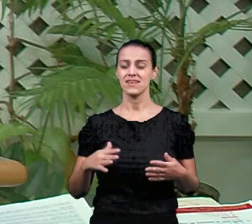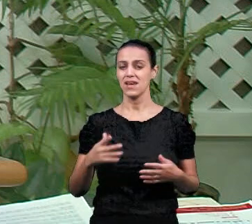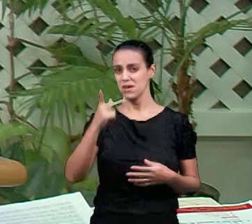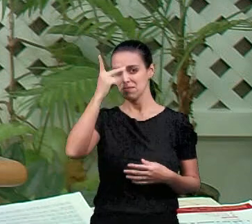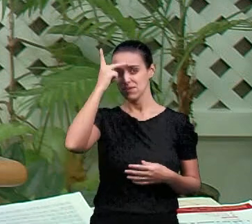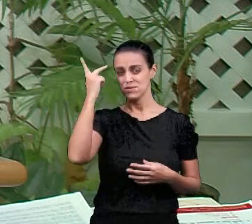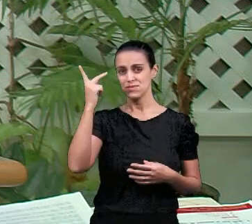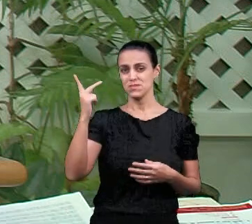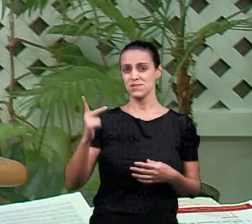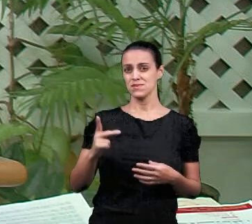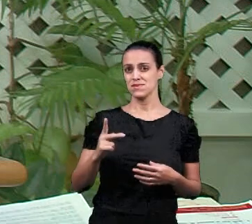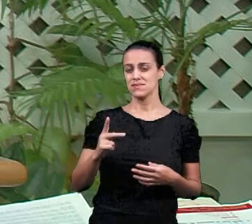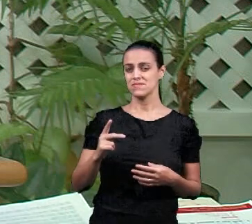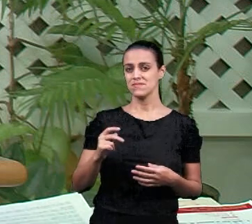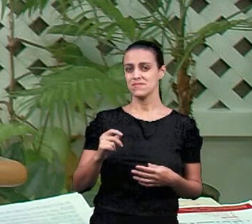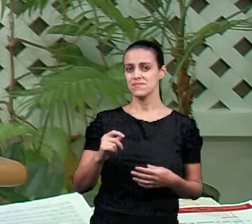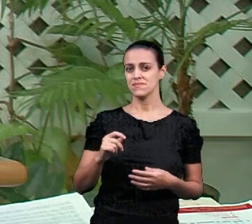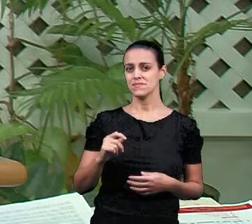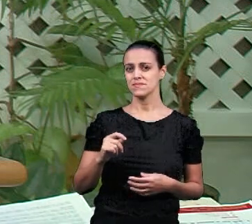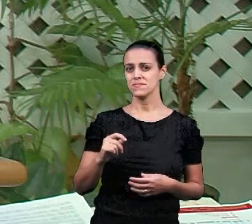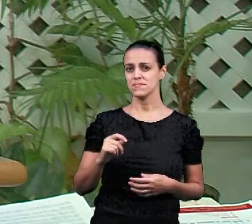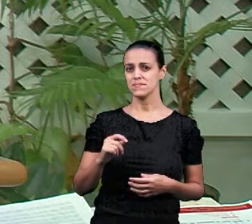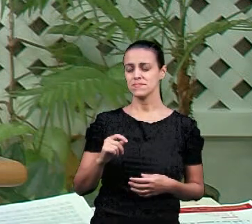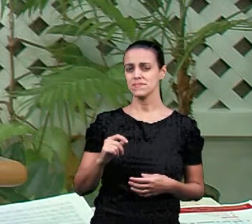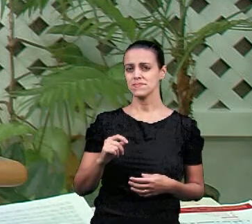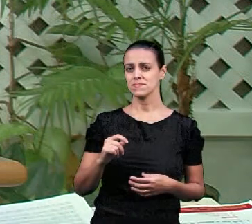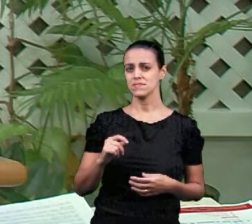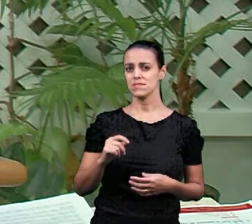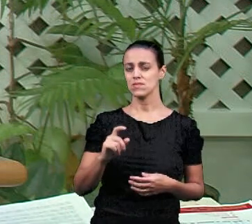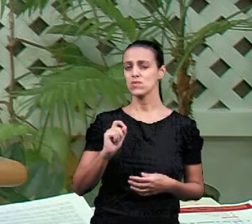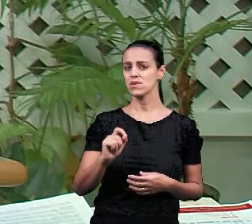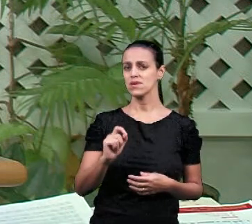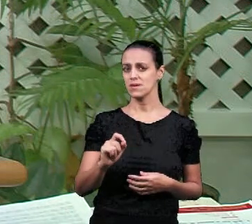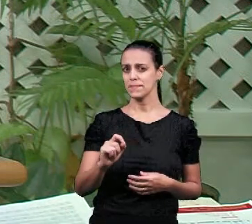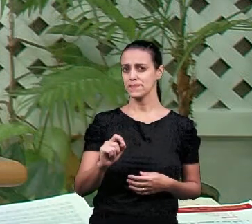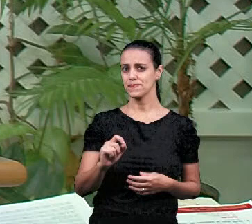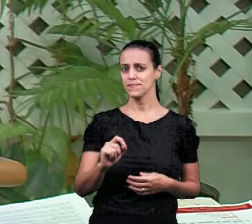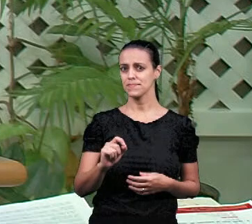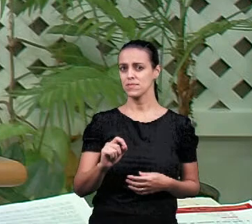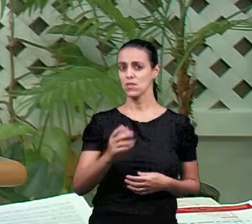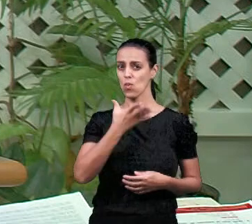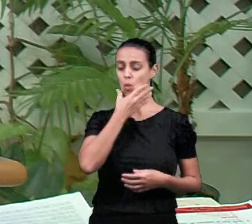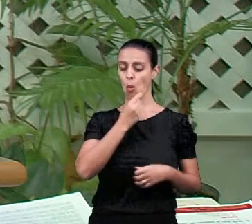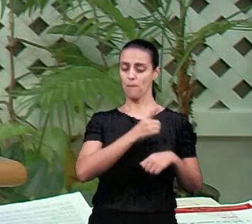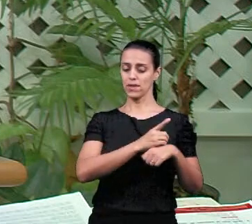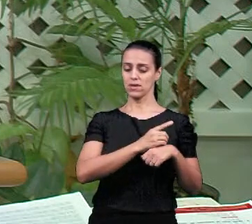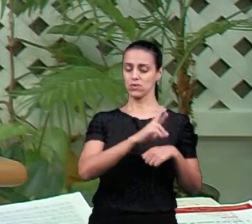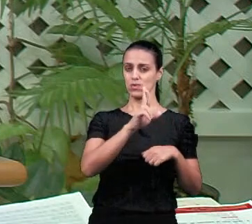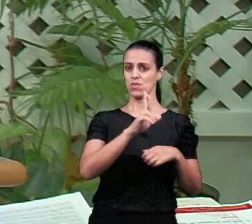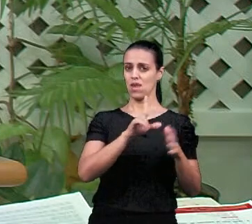Jésus, il n'est pas en train de répondre